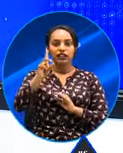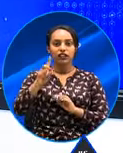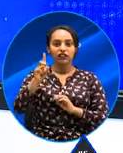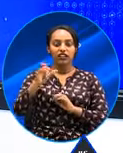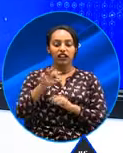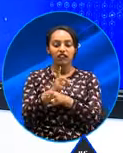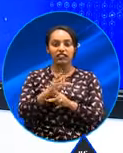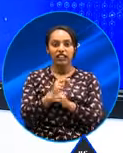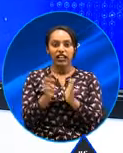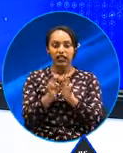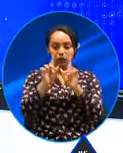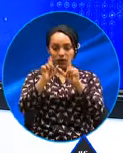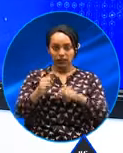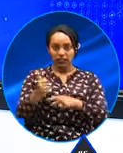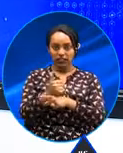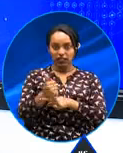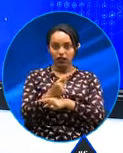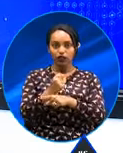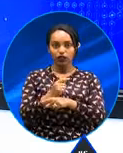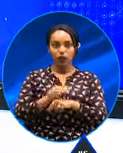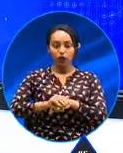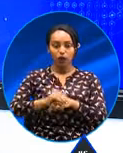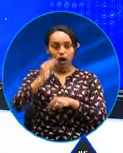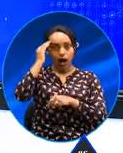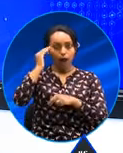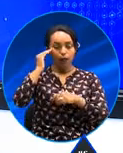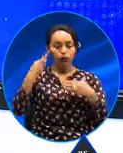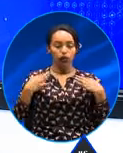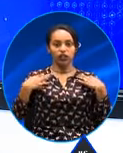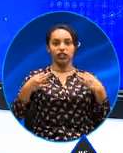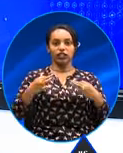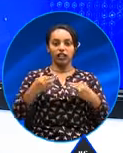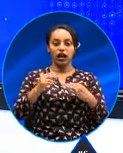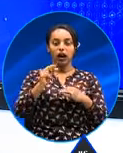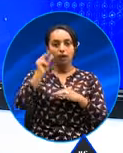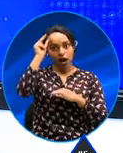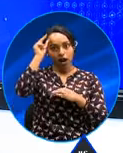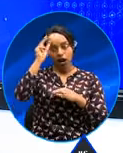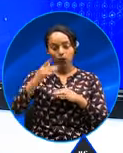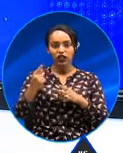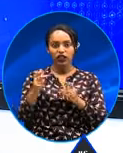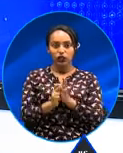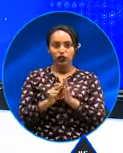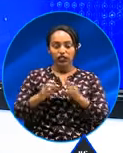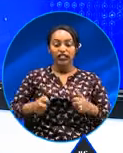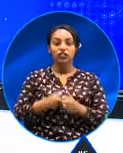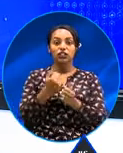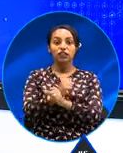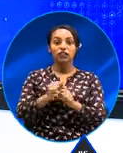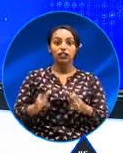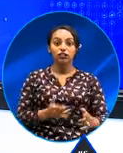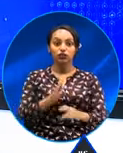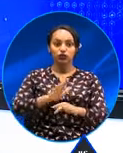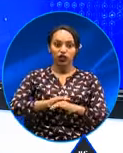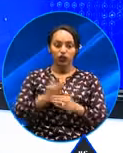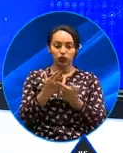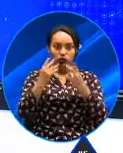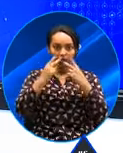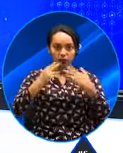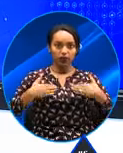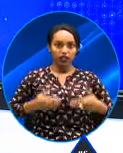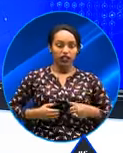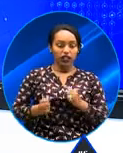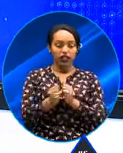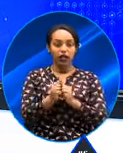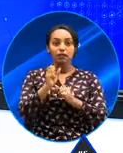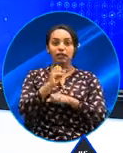የፌዴራል የፍትህና ህግ ምርምርና ስልጠና ኢንስቲትዩት ከአእምሮ ጤና ከባህላዊ ህጎችና የግጭት አፈታት ዘዴዎች ዙሪያ ከባለድርሻ አካላት